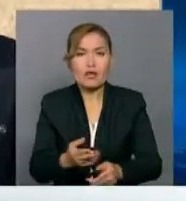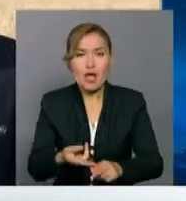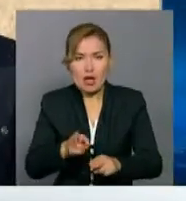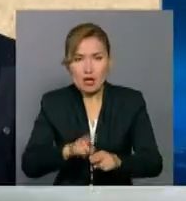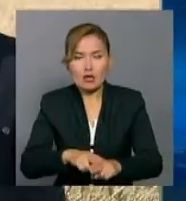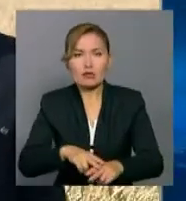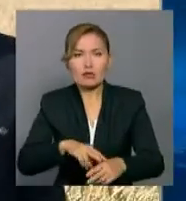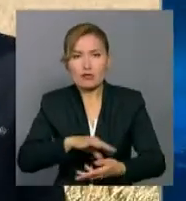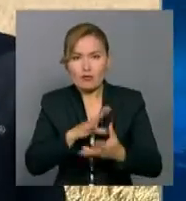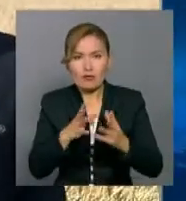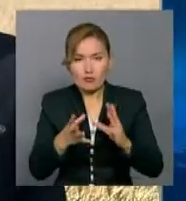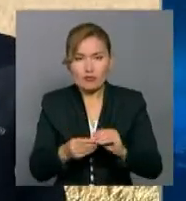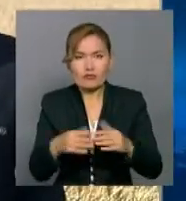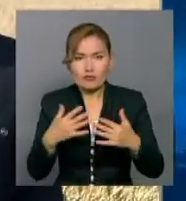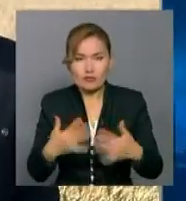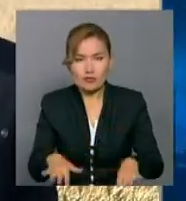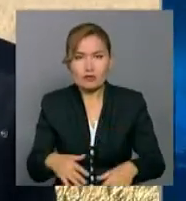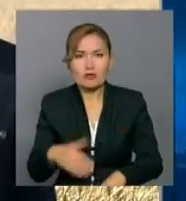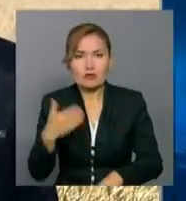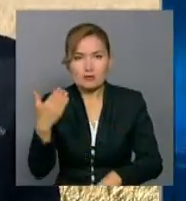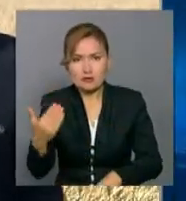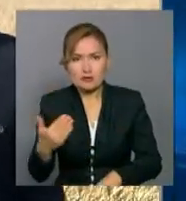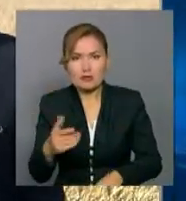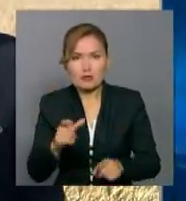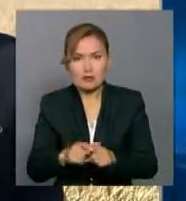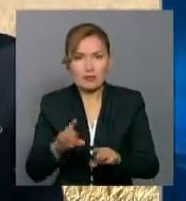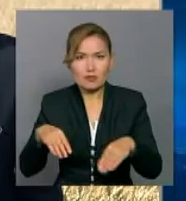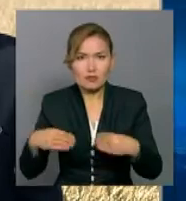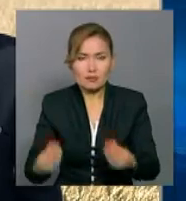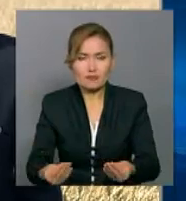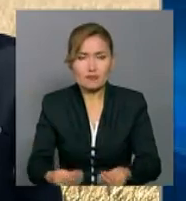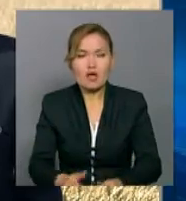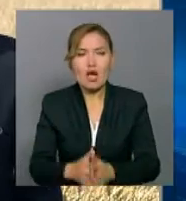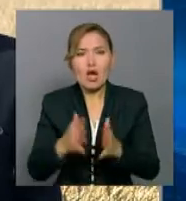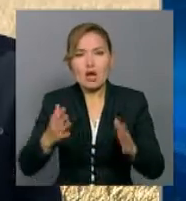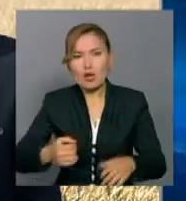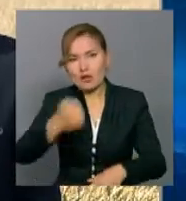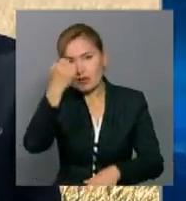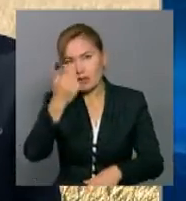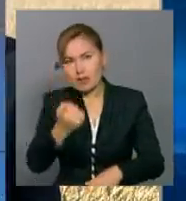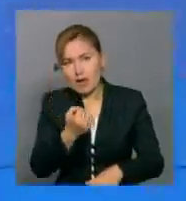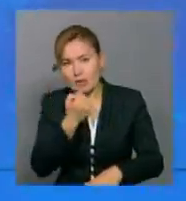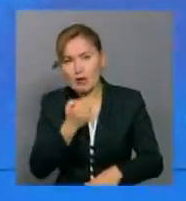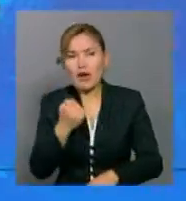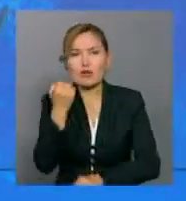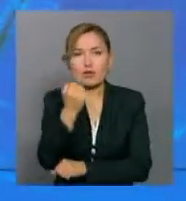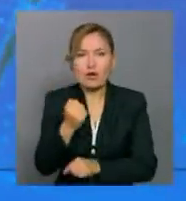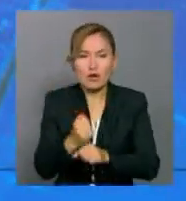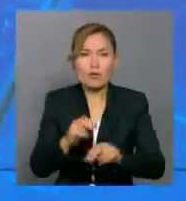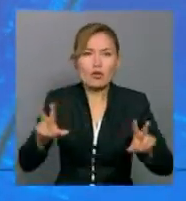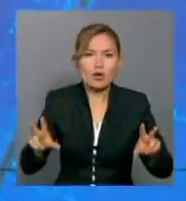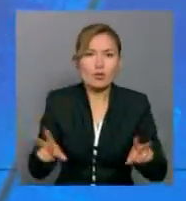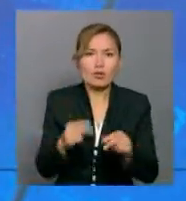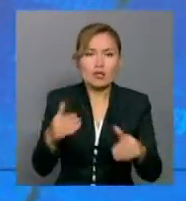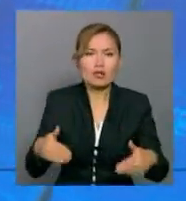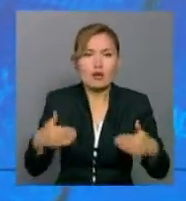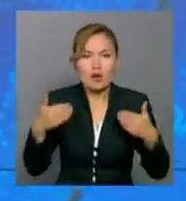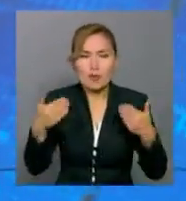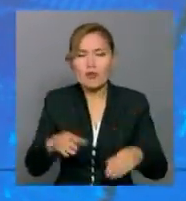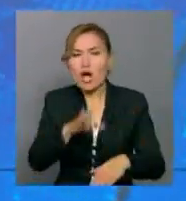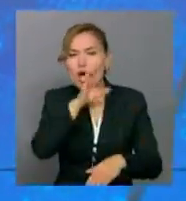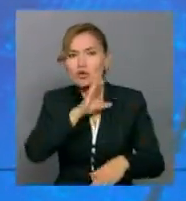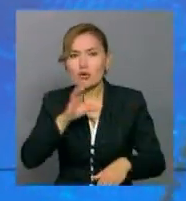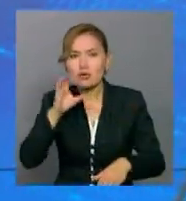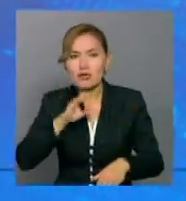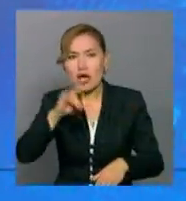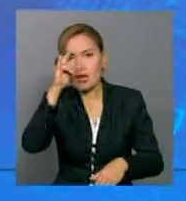осы. Астана, сөз кезегі өзіңізде. Рахмет дихандарымызға, сәттілік тілейміз. Солтүстік өңірдегі егін орағының басталуына